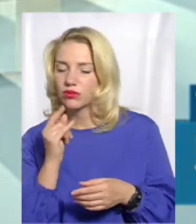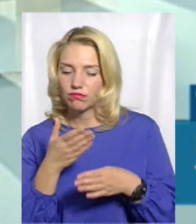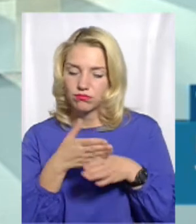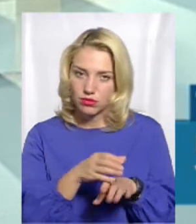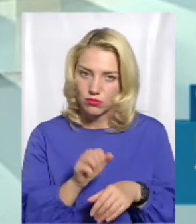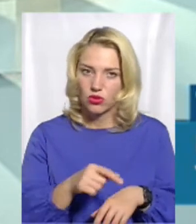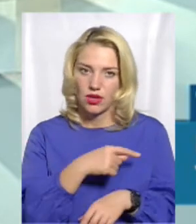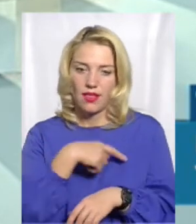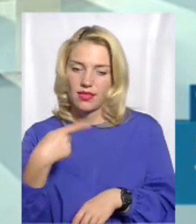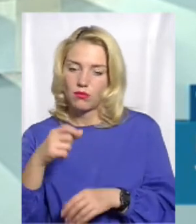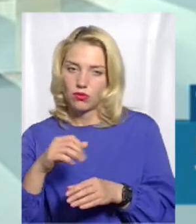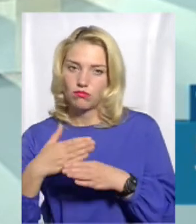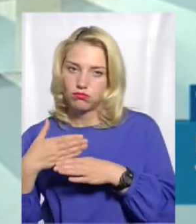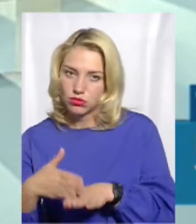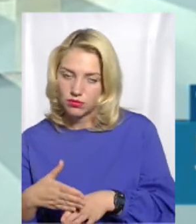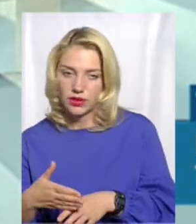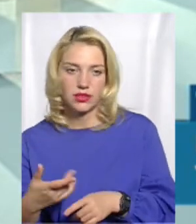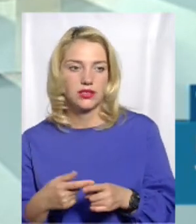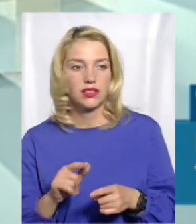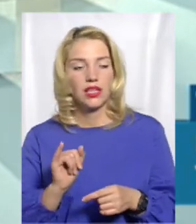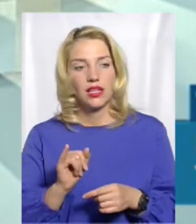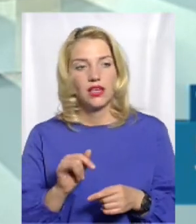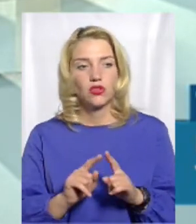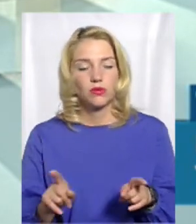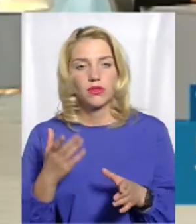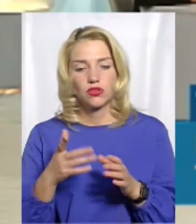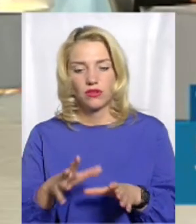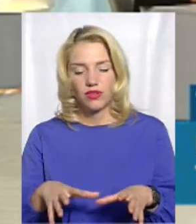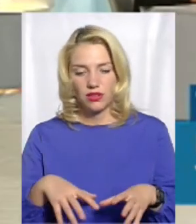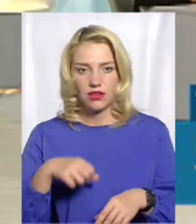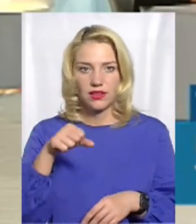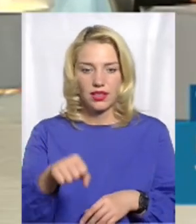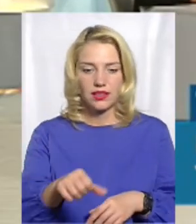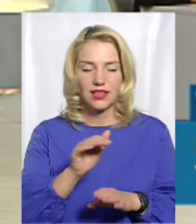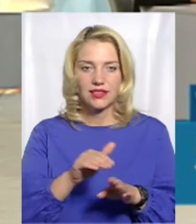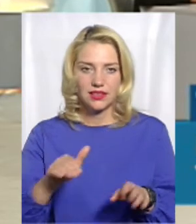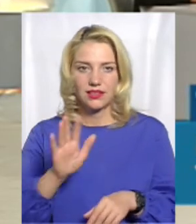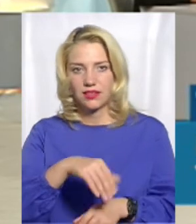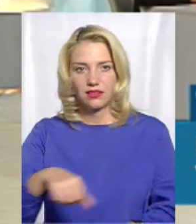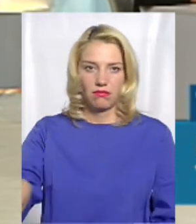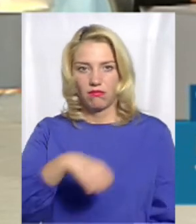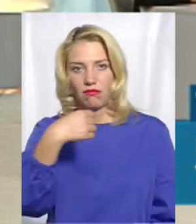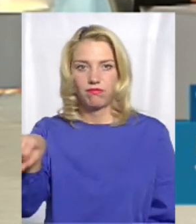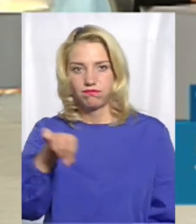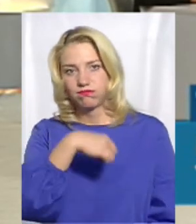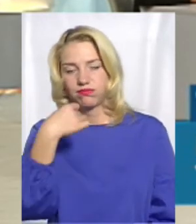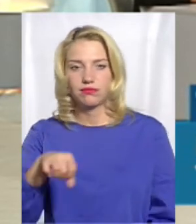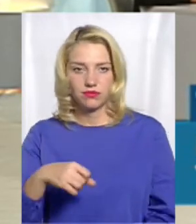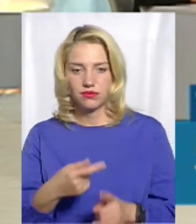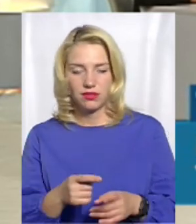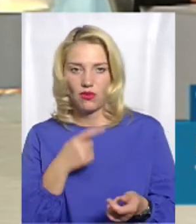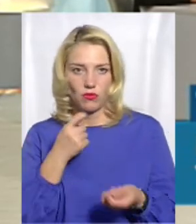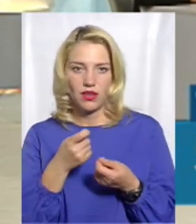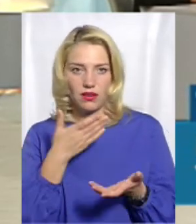побитися, термометр так само може побитися. Особливо, якщо ви даєте ці пакетики дітям, вони їх несуть не